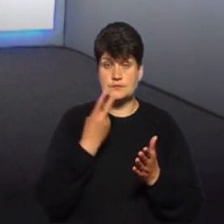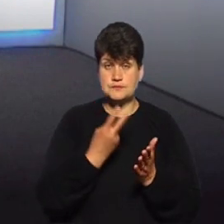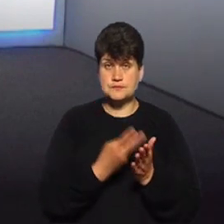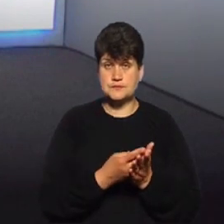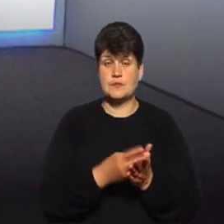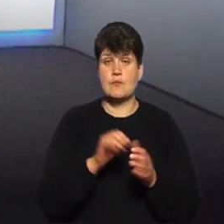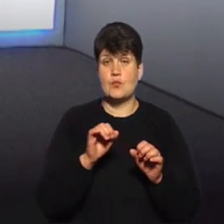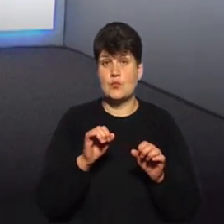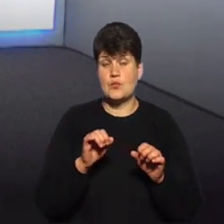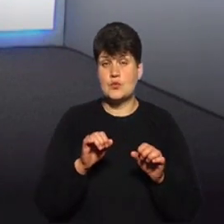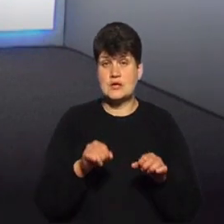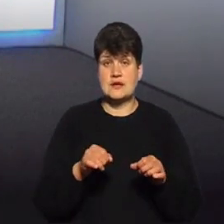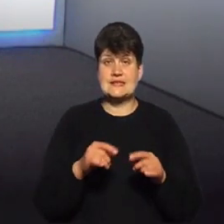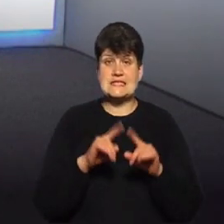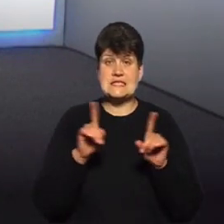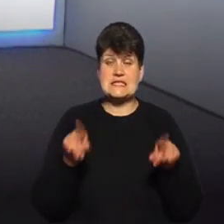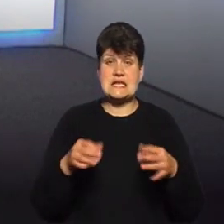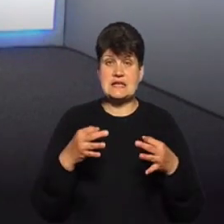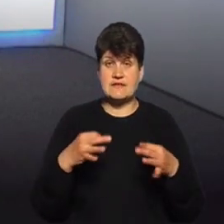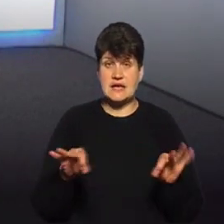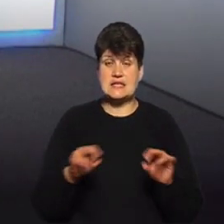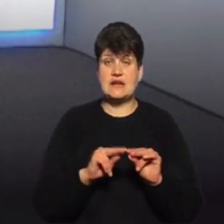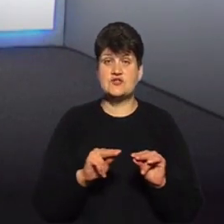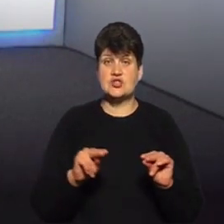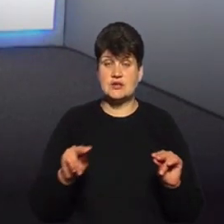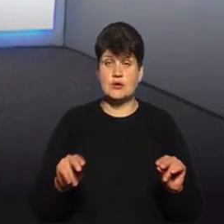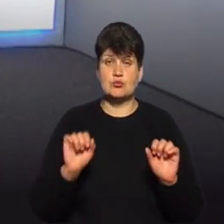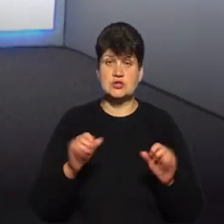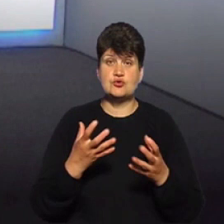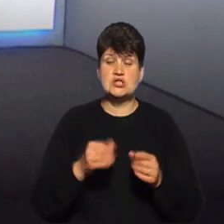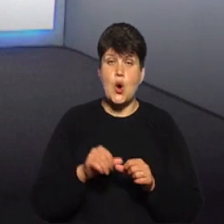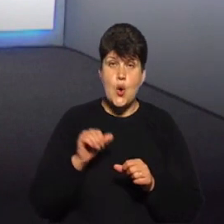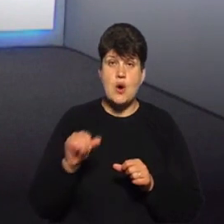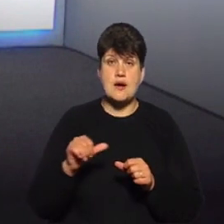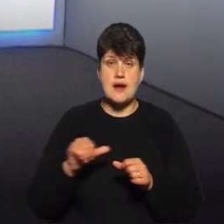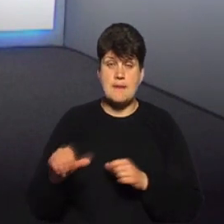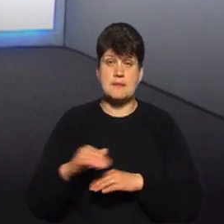регламентуватимуть, можливо, вже сертифікацію для вчителів, можливо, ще окремих предметів,